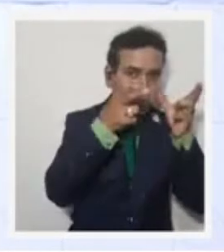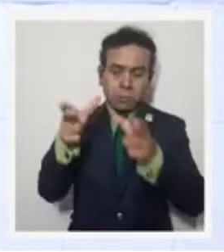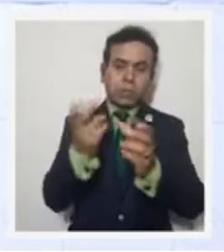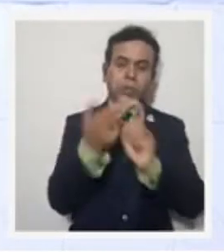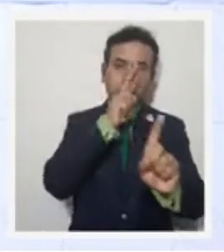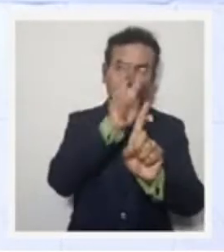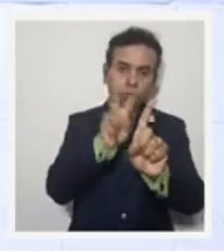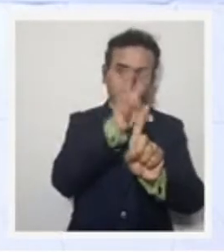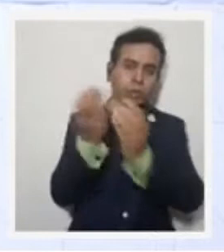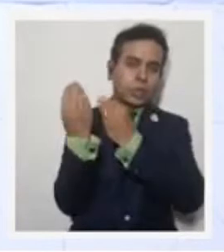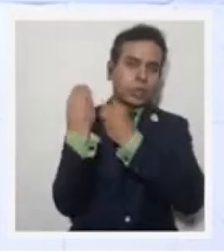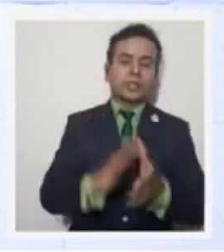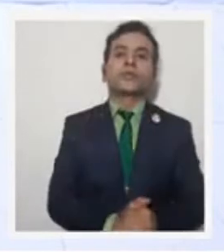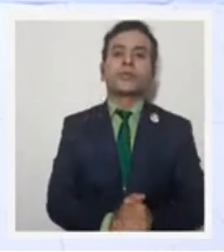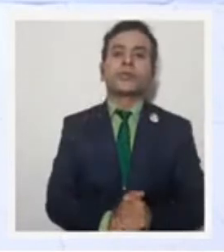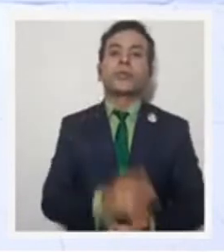41,122 জন